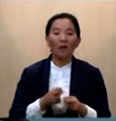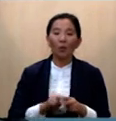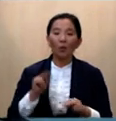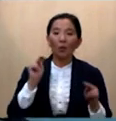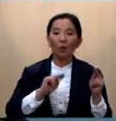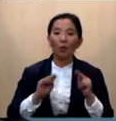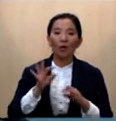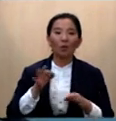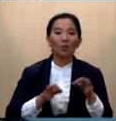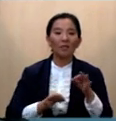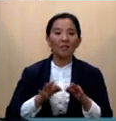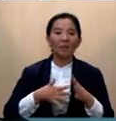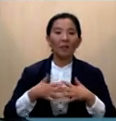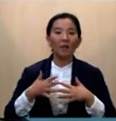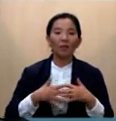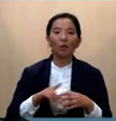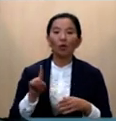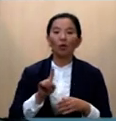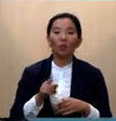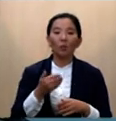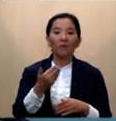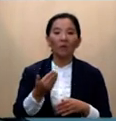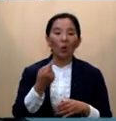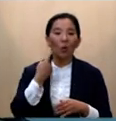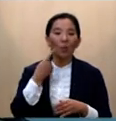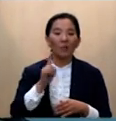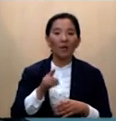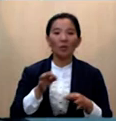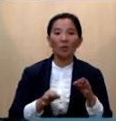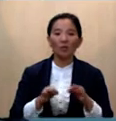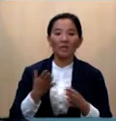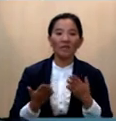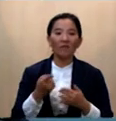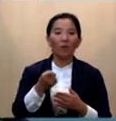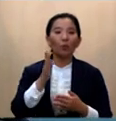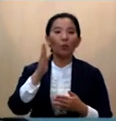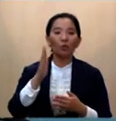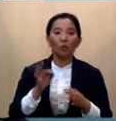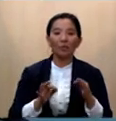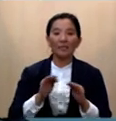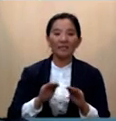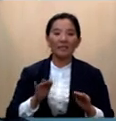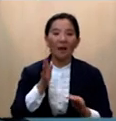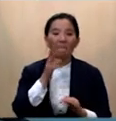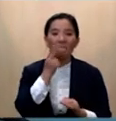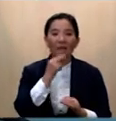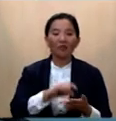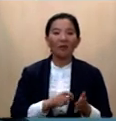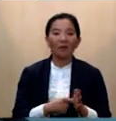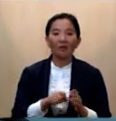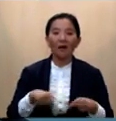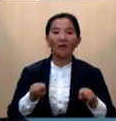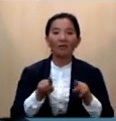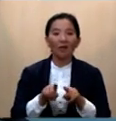посвящен судейской практике, чтобы вы умели судить, если вы будете судить детей младшего возраста, а